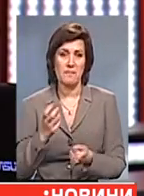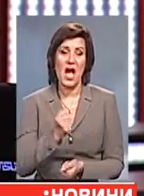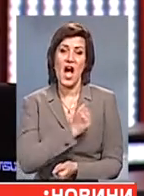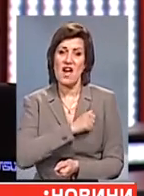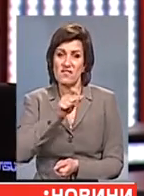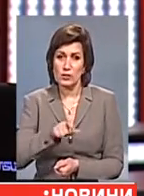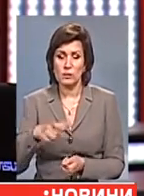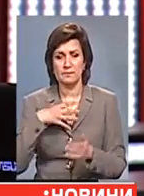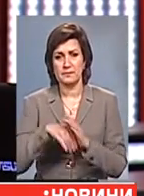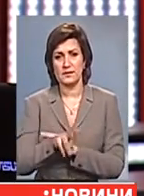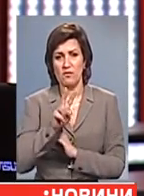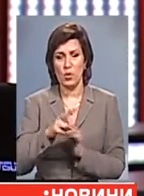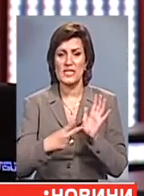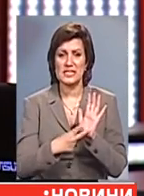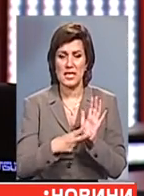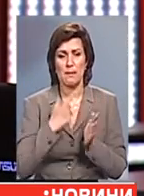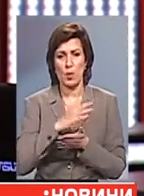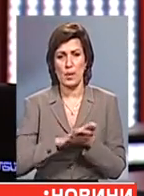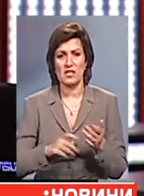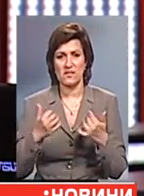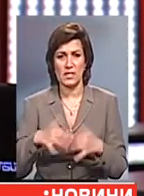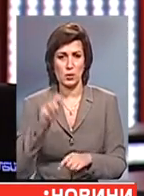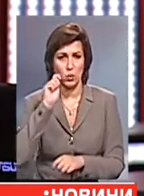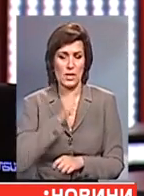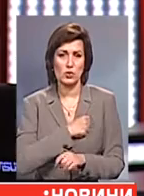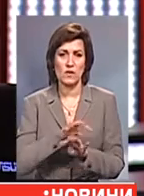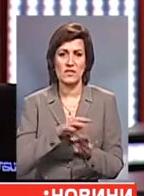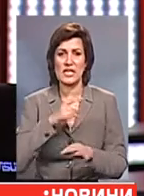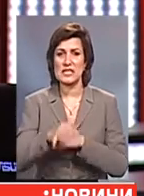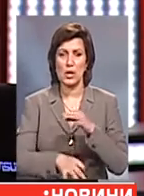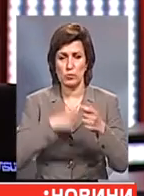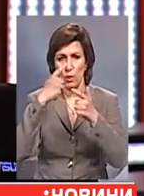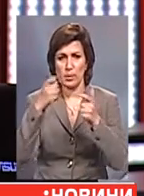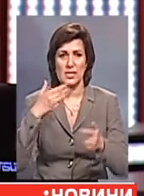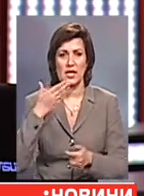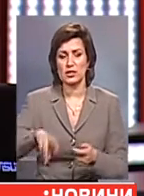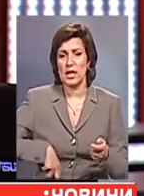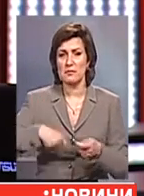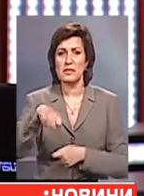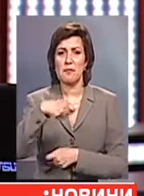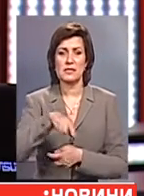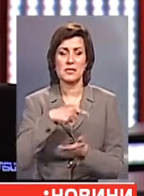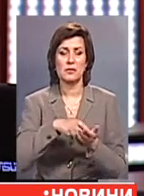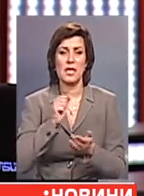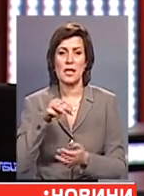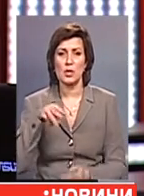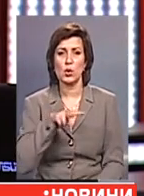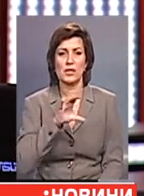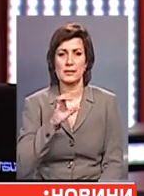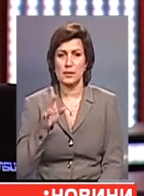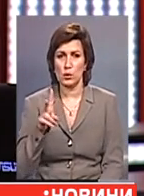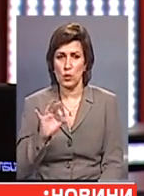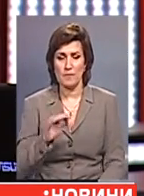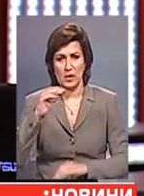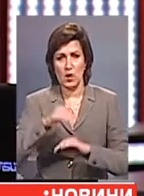загиблих двоє і семеро поранених. Такі втрати українського війська за минулу добу оприлюднив речник адміністрації президента з питань АТО Андрій Лисенко.